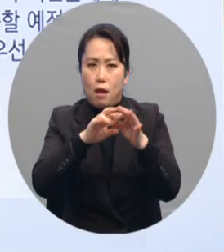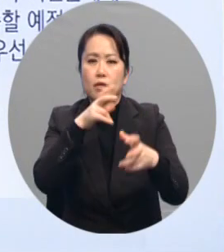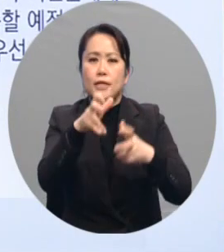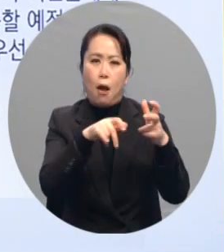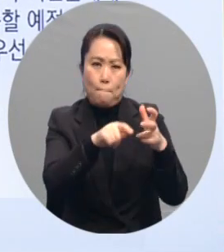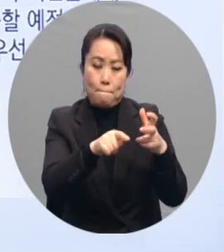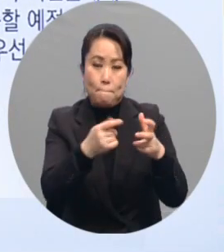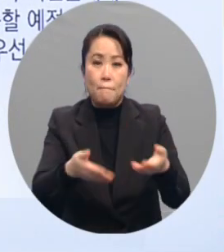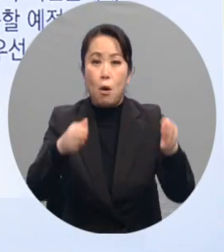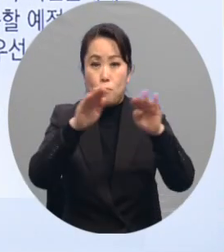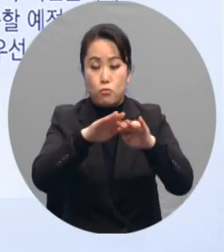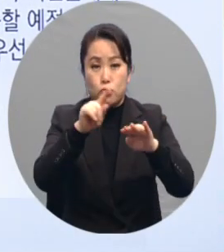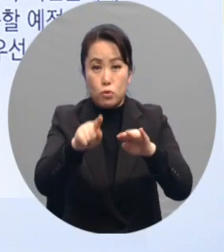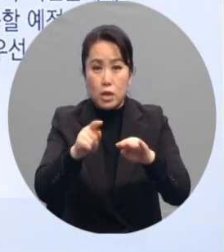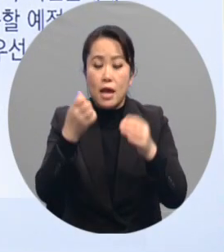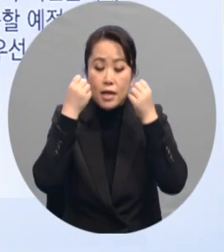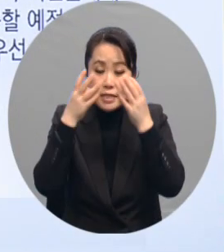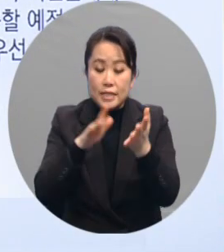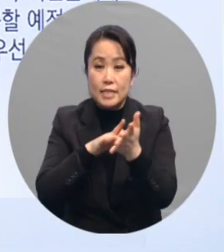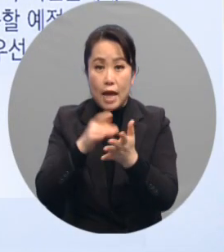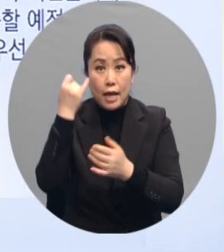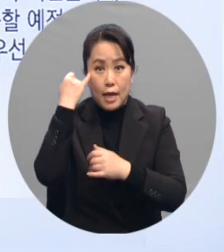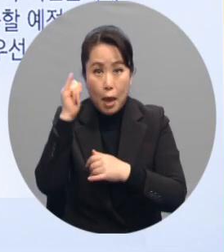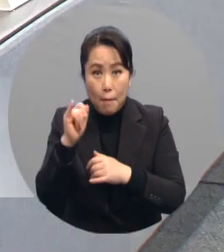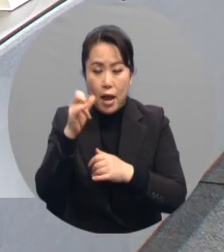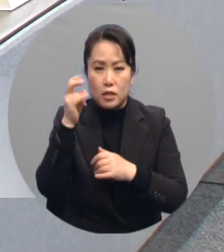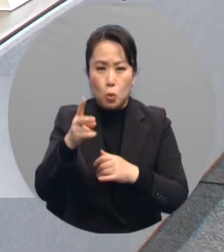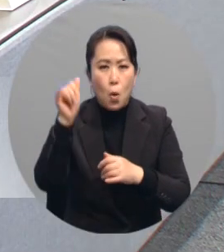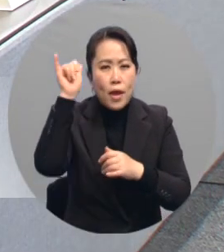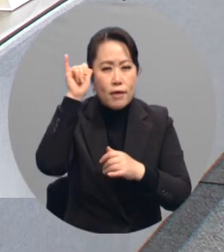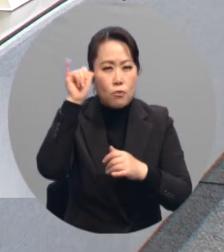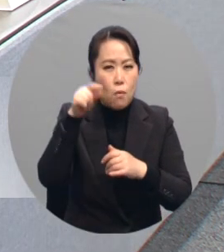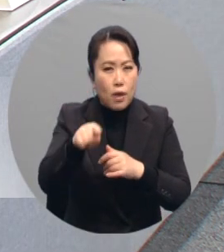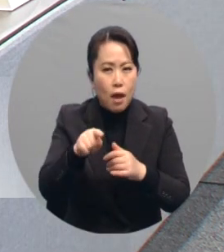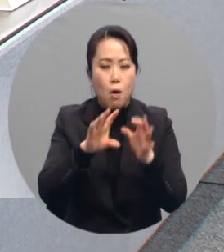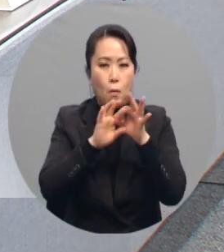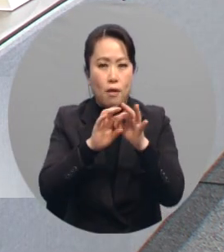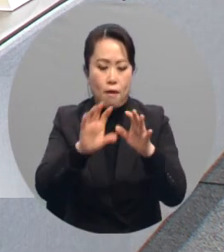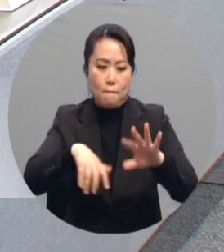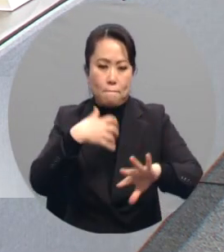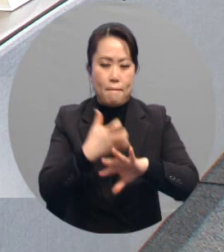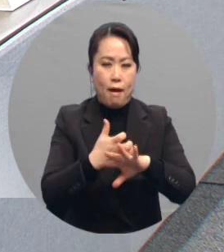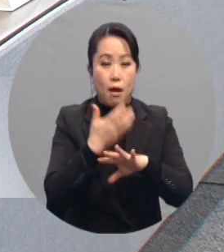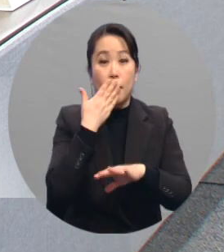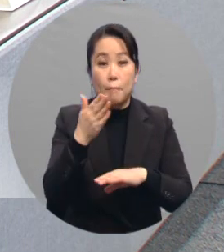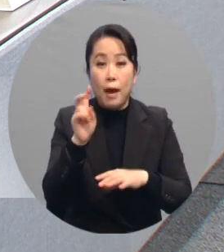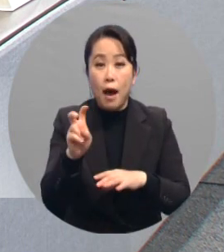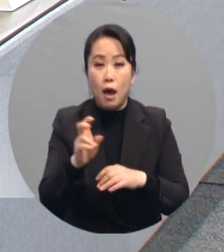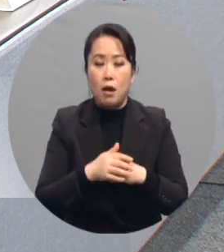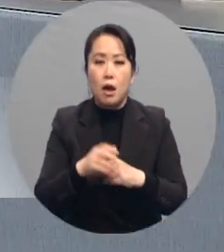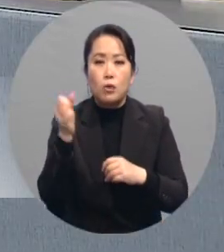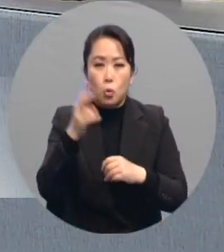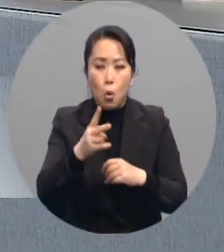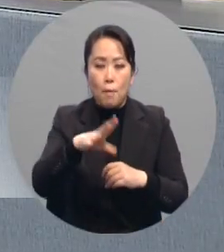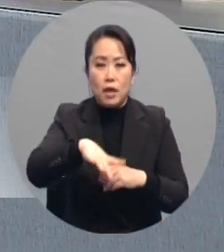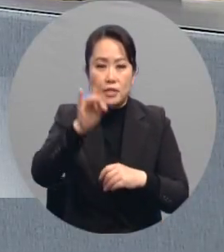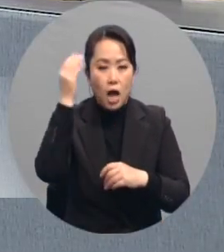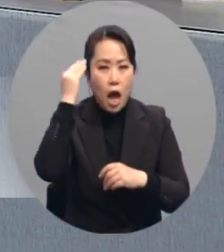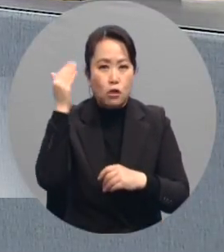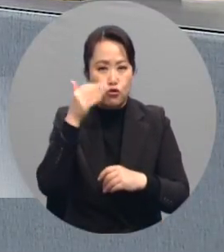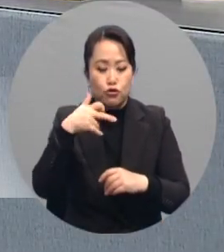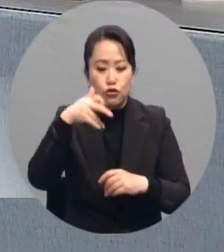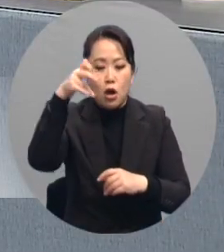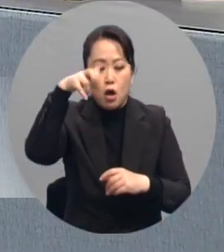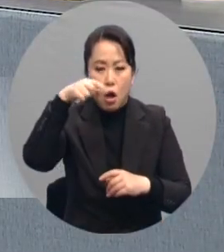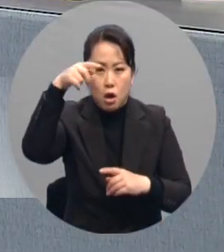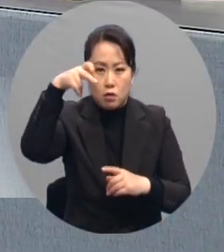신약개발과 인공지능 등의 분야에서 혁신을 가져올 것으로 부산시는 기대하고 있습니다. 우선 한국 퀀텀 컴퓨팅이 IBM의